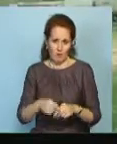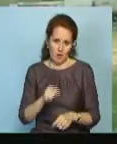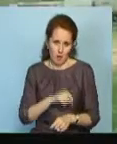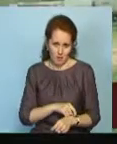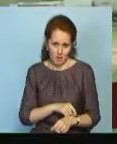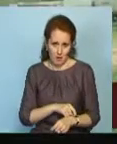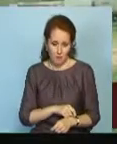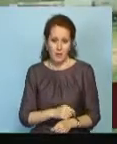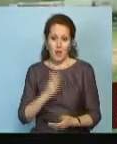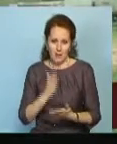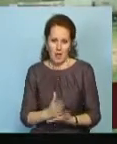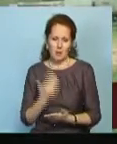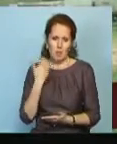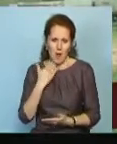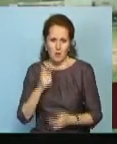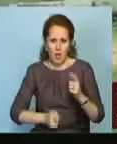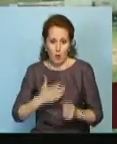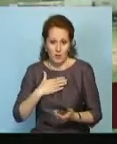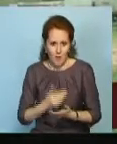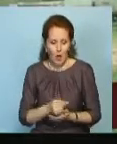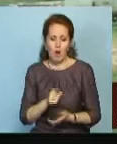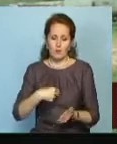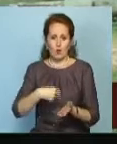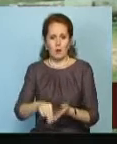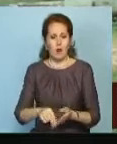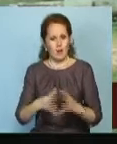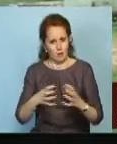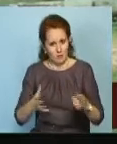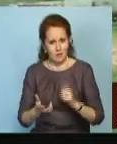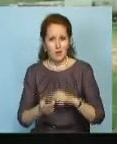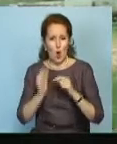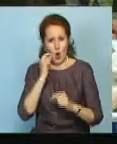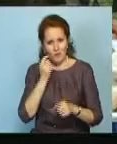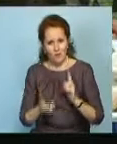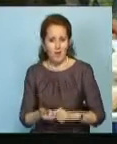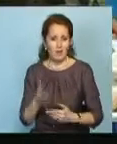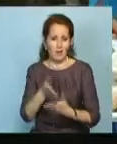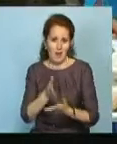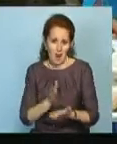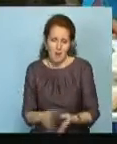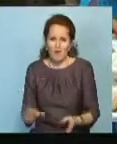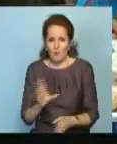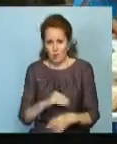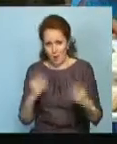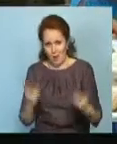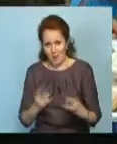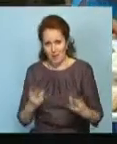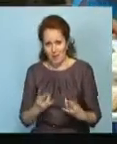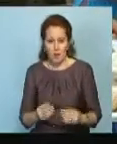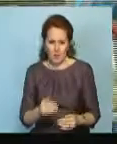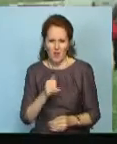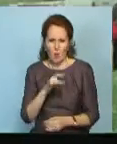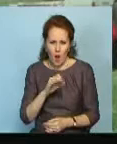Хотя есть мясо, молоко, свое зерно, вот и колбасы взяли, и конфеты, и хлеба, и все такое необходимое. Фураж и зерно все